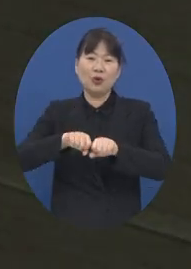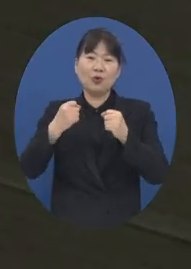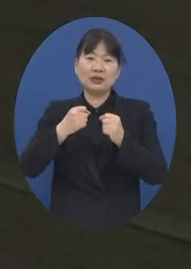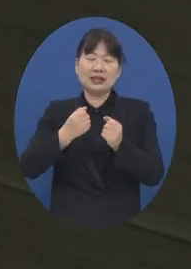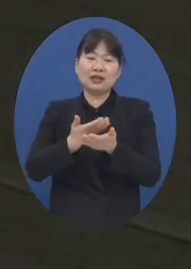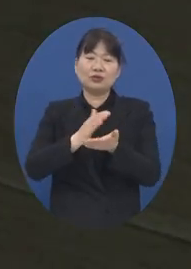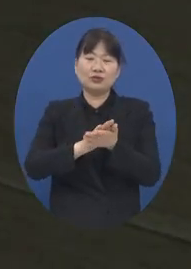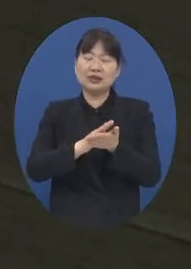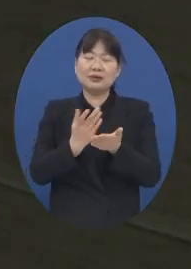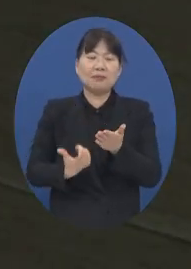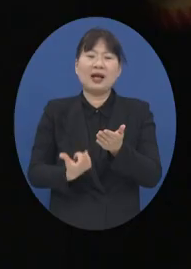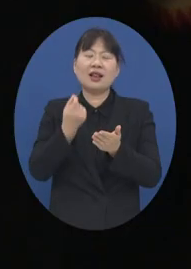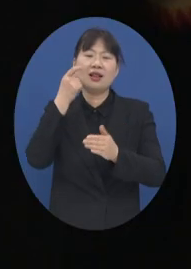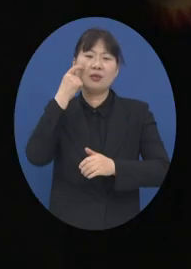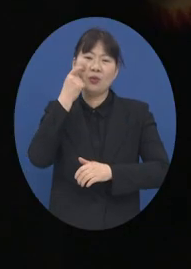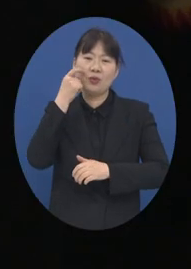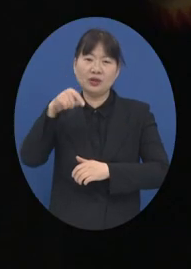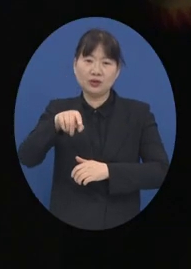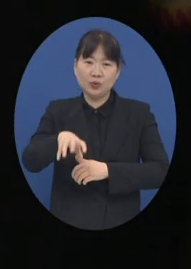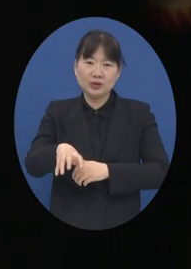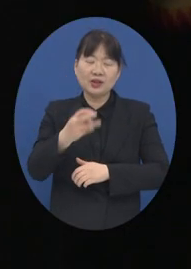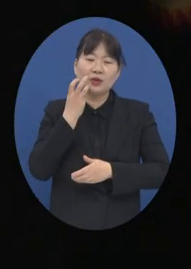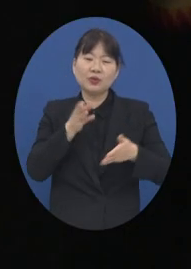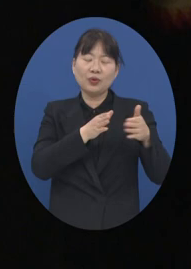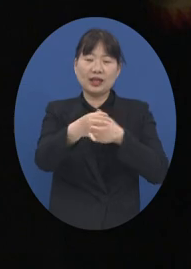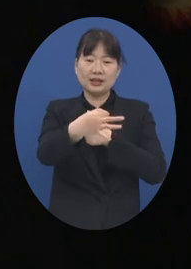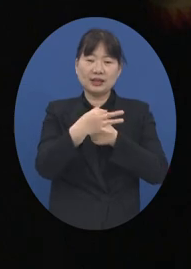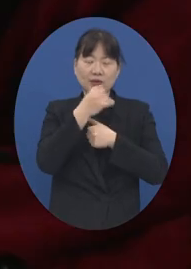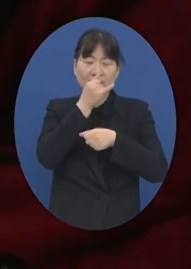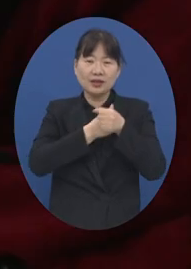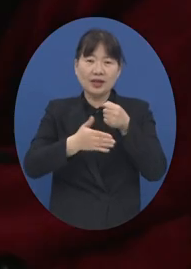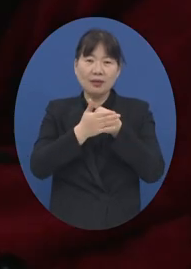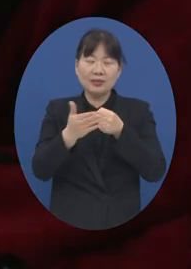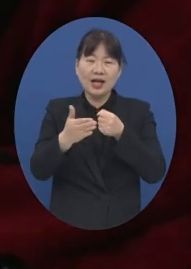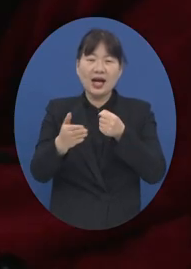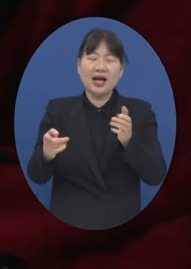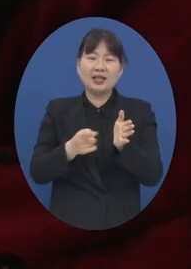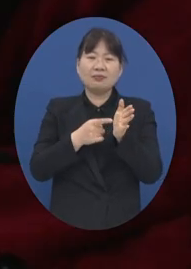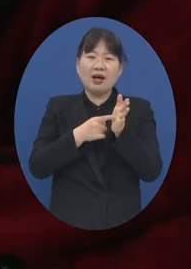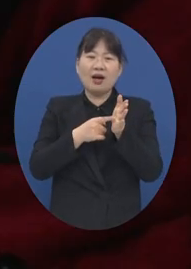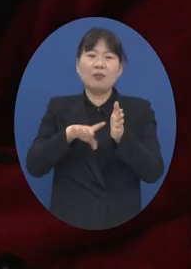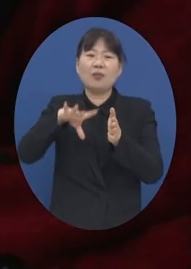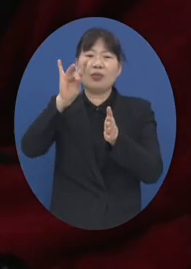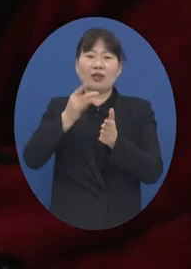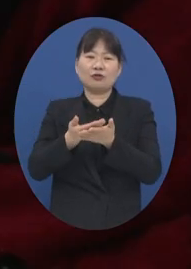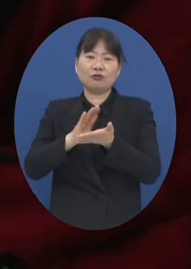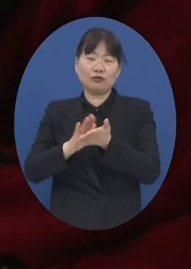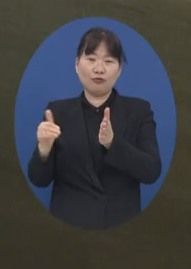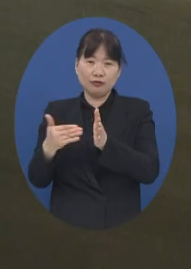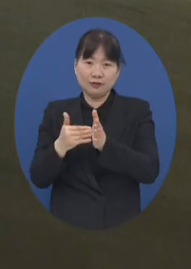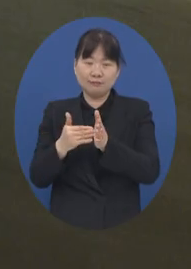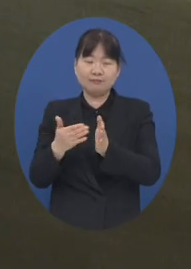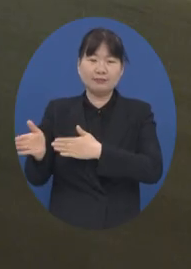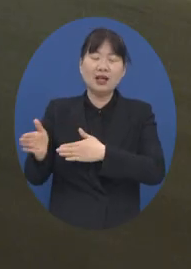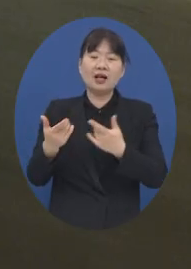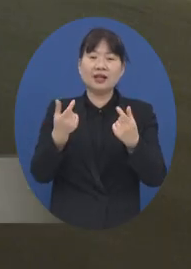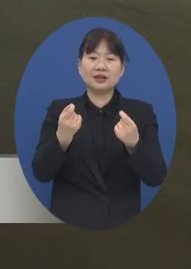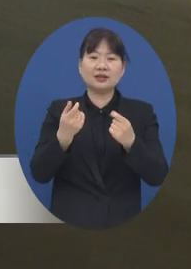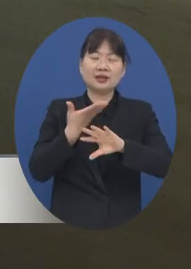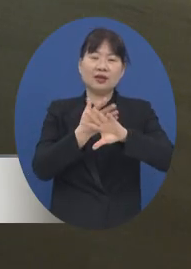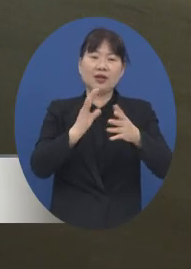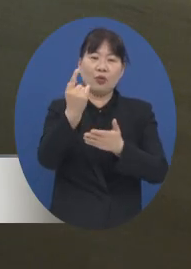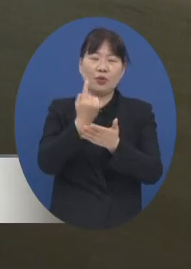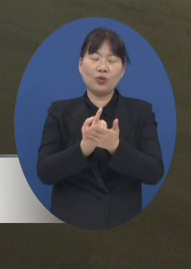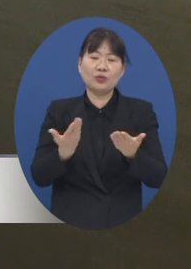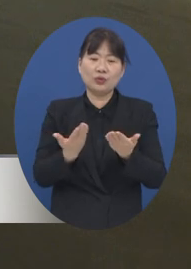엄두도 못 내는 실정 그나마 이 곳은 경기도의 지원을 받아 급한 것부터 보수를 시작했습니다 이런